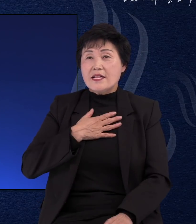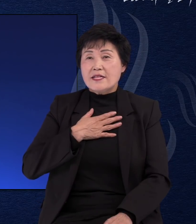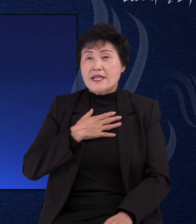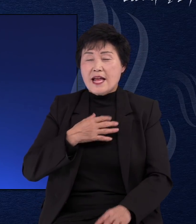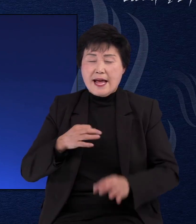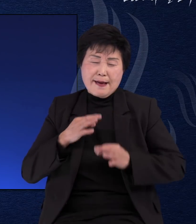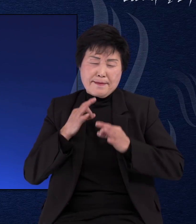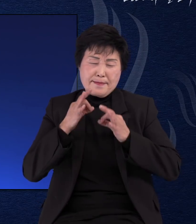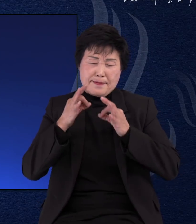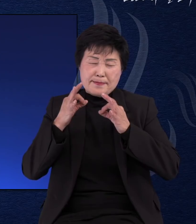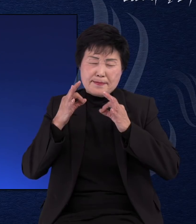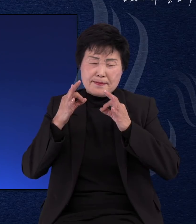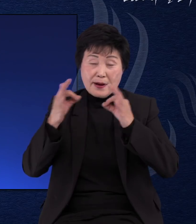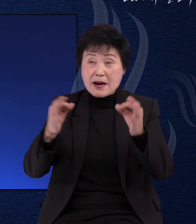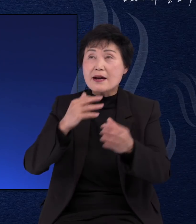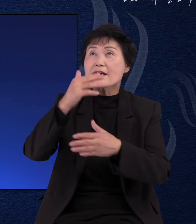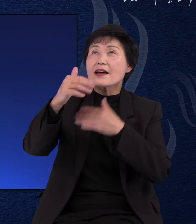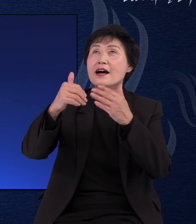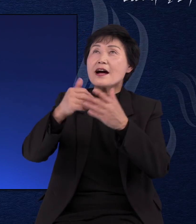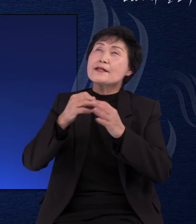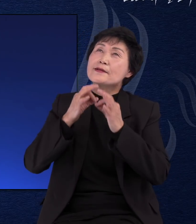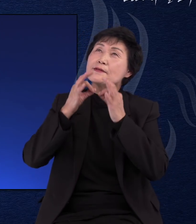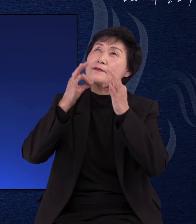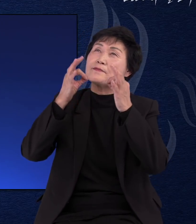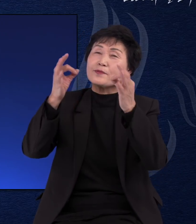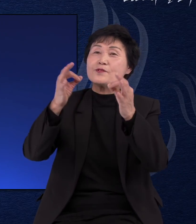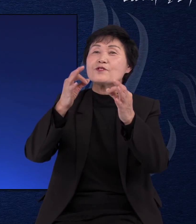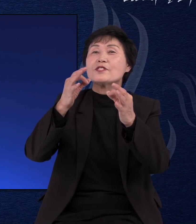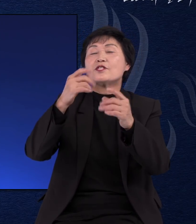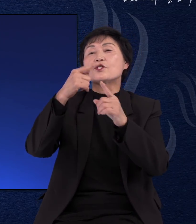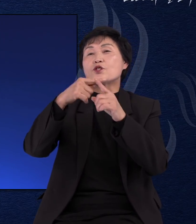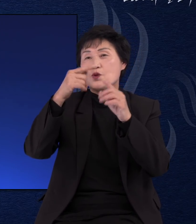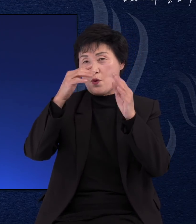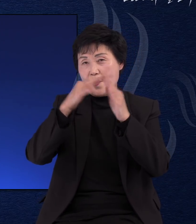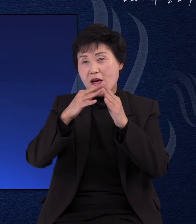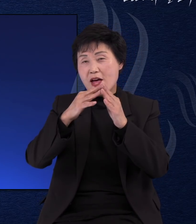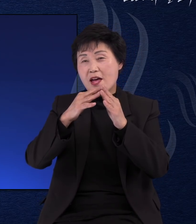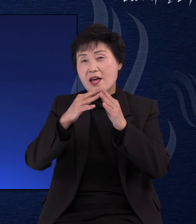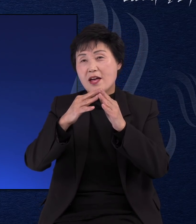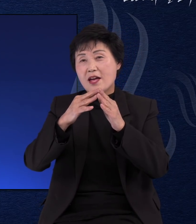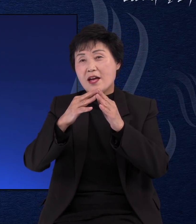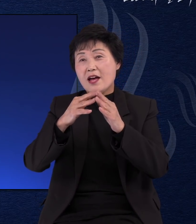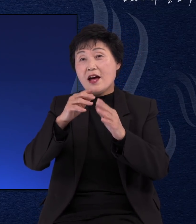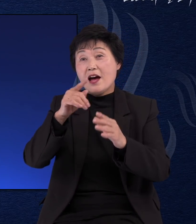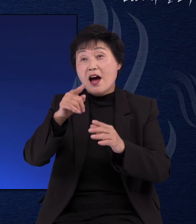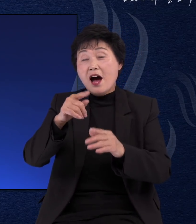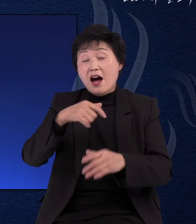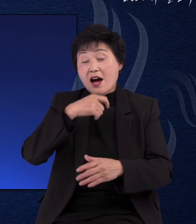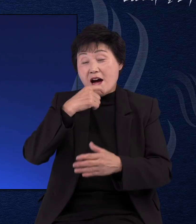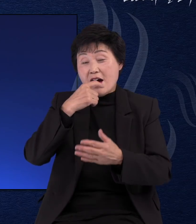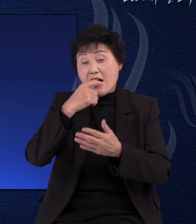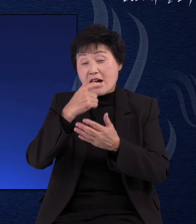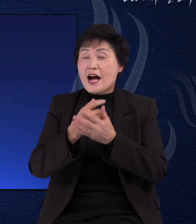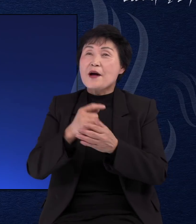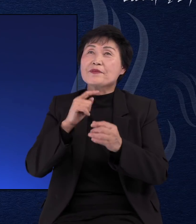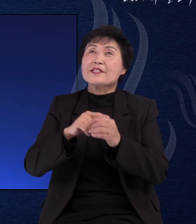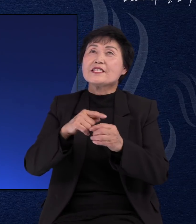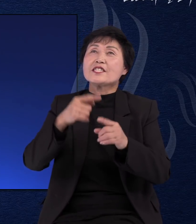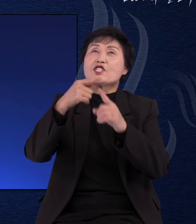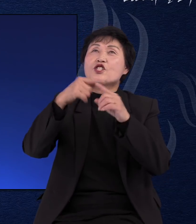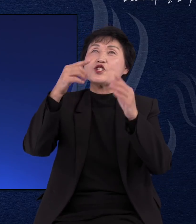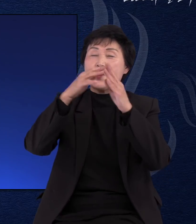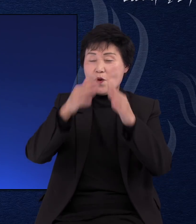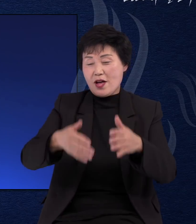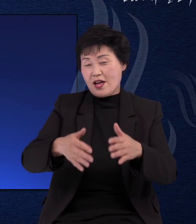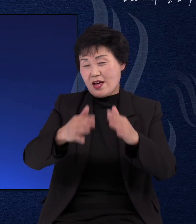수 있는 교회, 저 성전은 의미가 다르답니다. 저렇게 정말 감격으로 시작을 했는데 3년